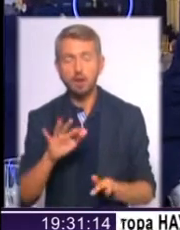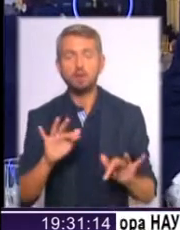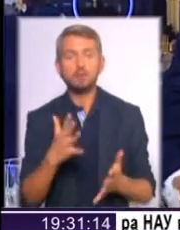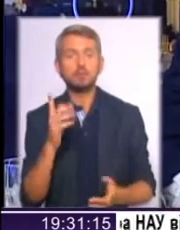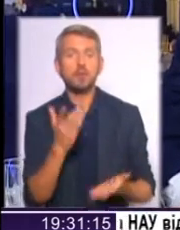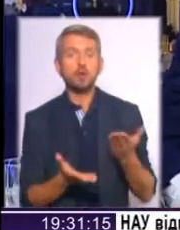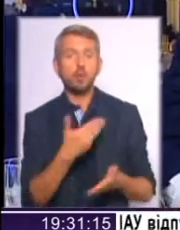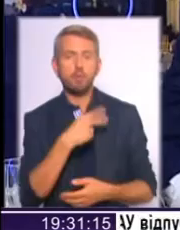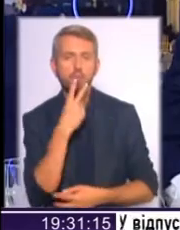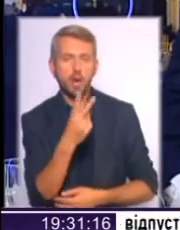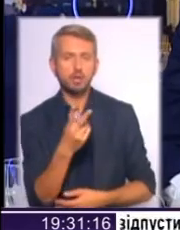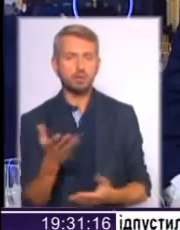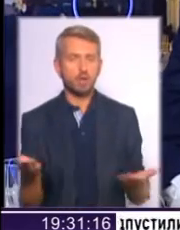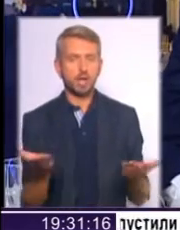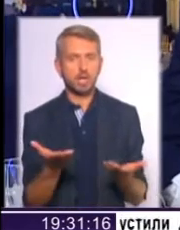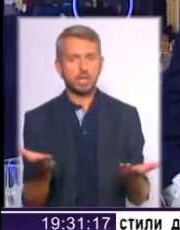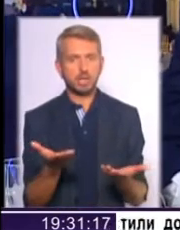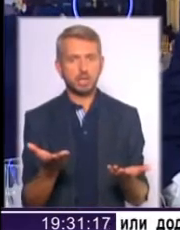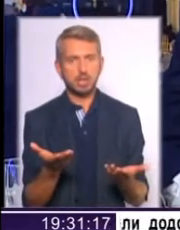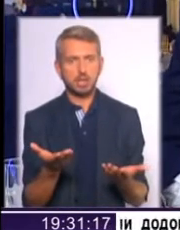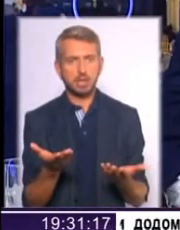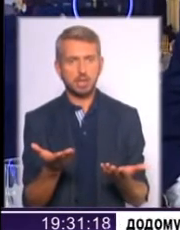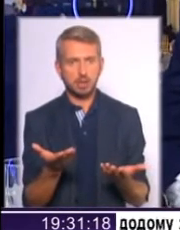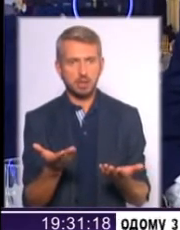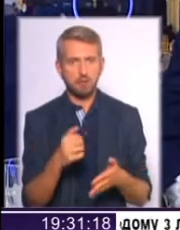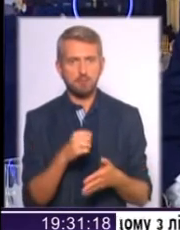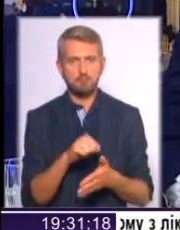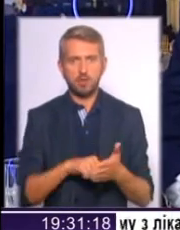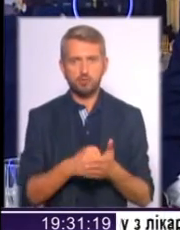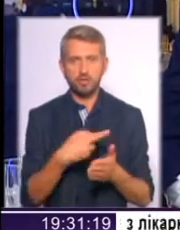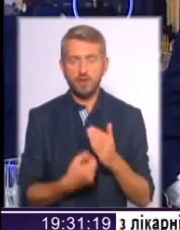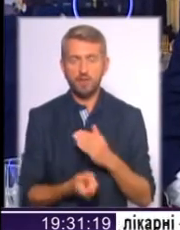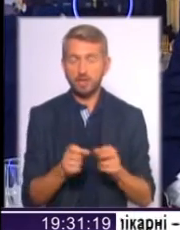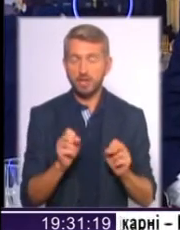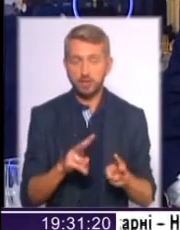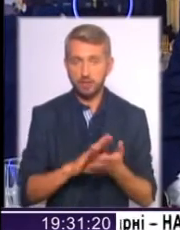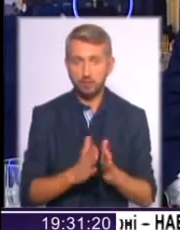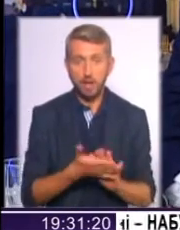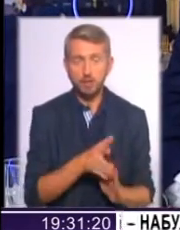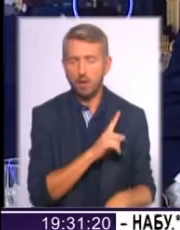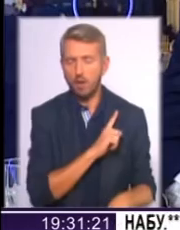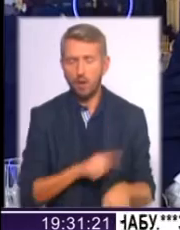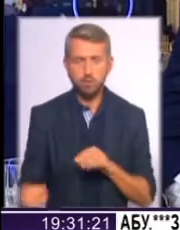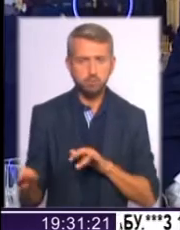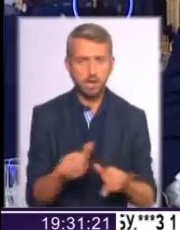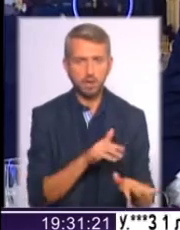бачимо якісь передумови для виникнення надзвичайних ситуацій, оперативно